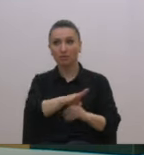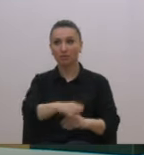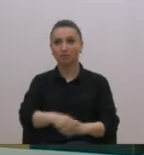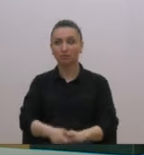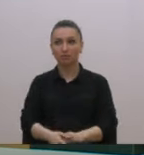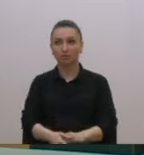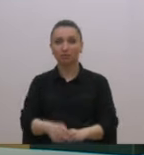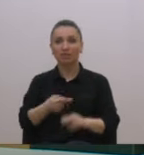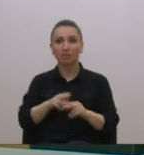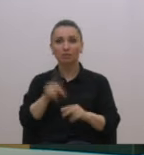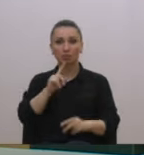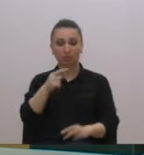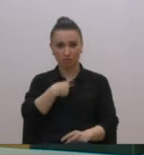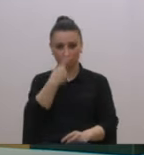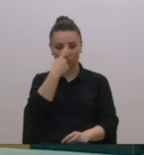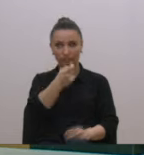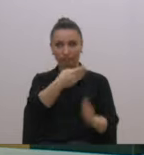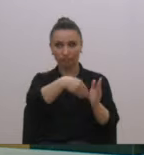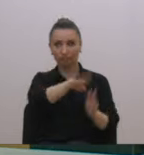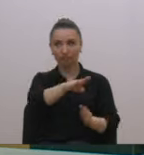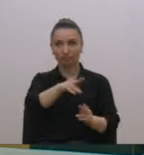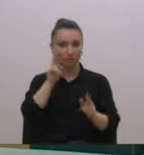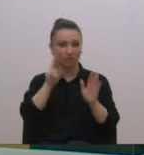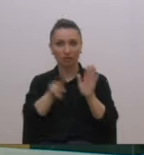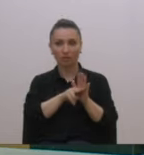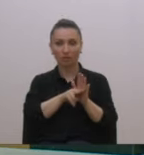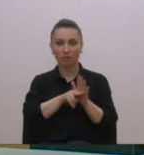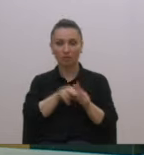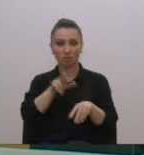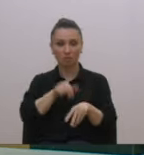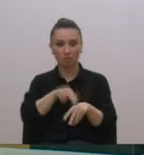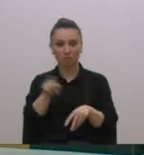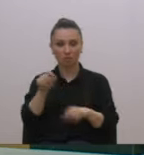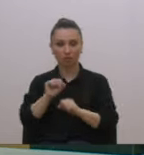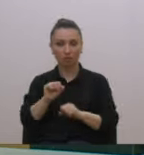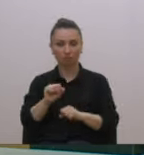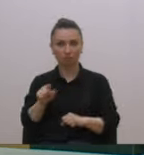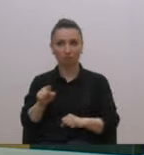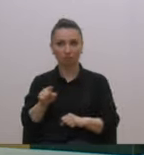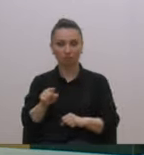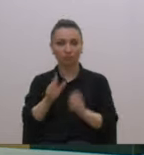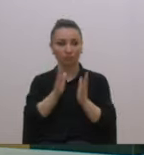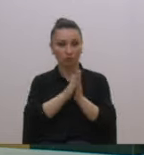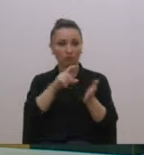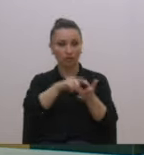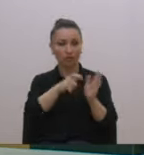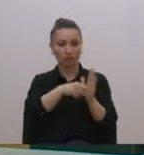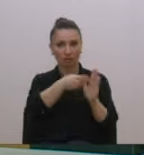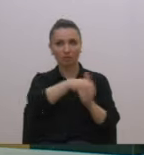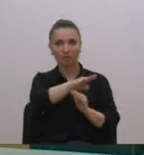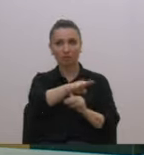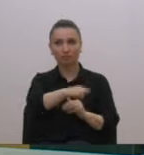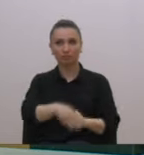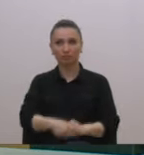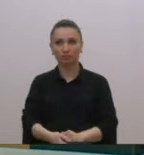დარბაზი. იმიტომ მე დაგატოვებინეთ. დაემორჩილეთ მანდატურს. დატოვე დარბაზი.